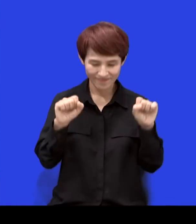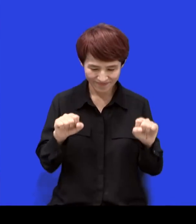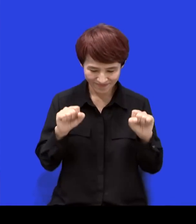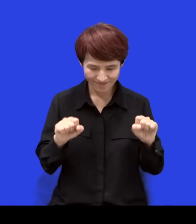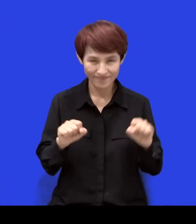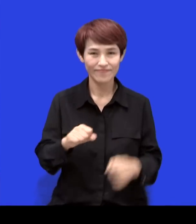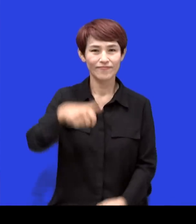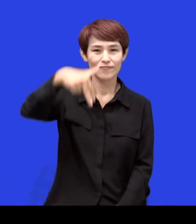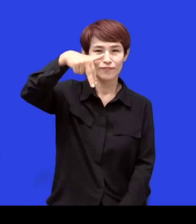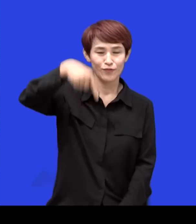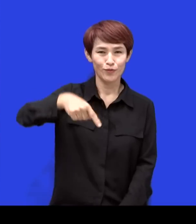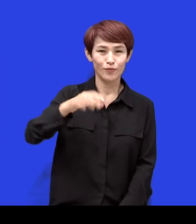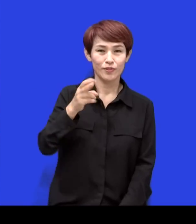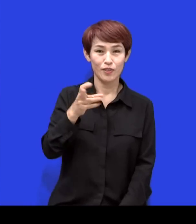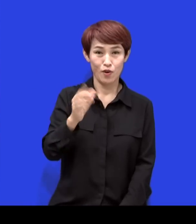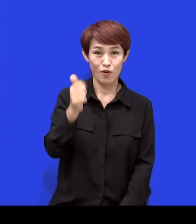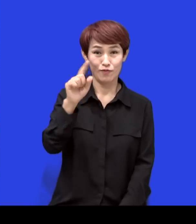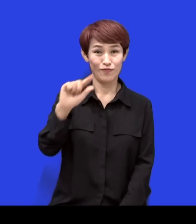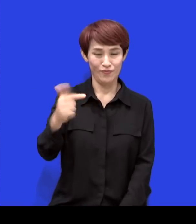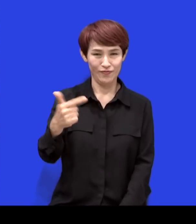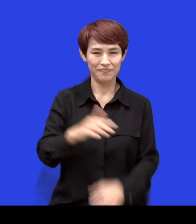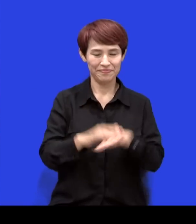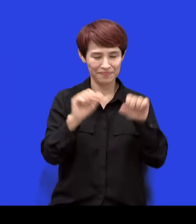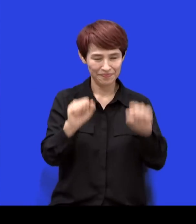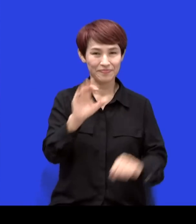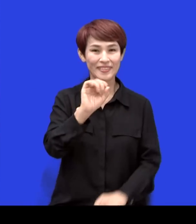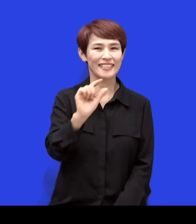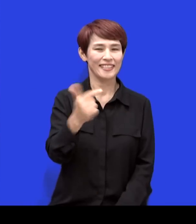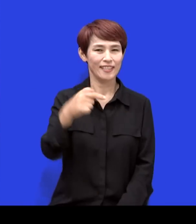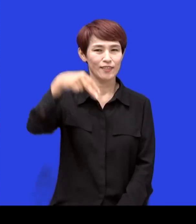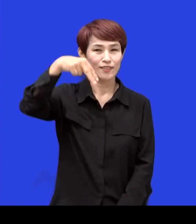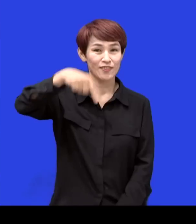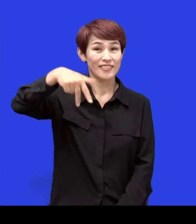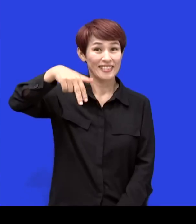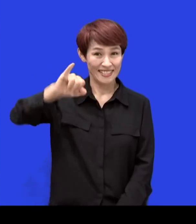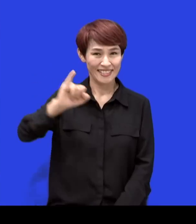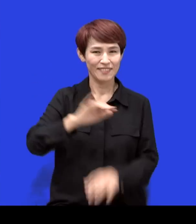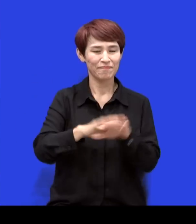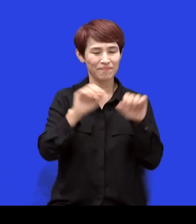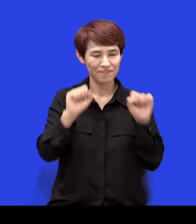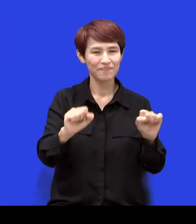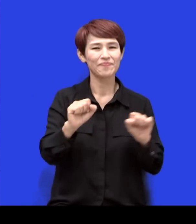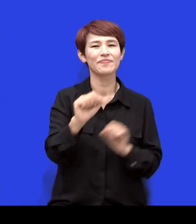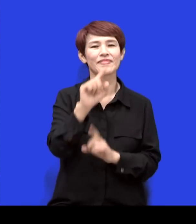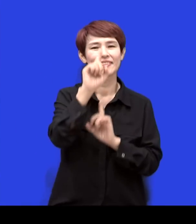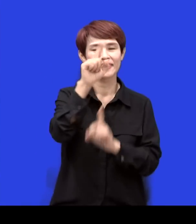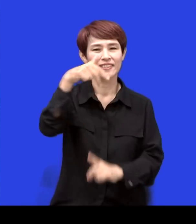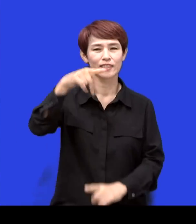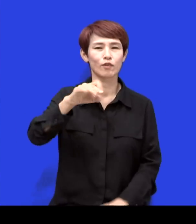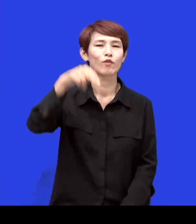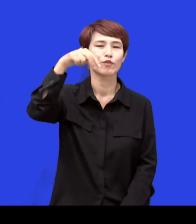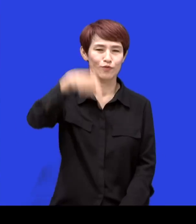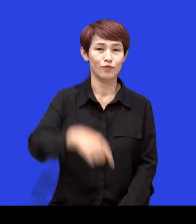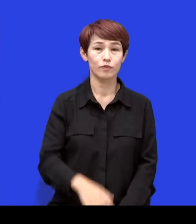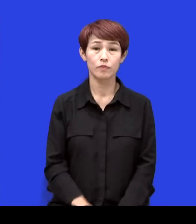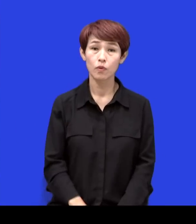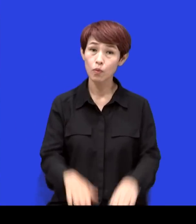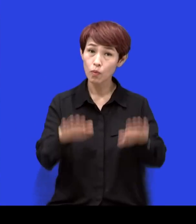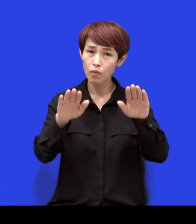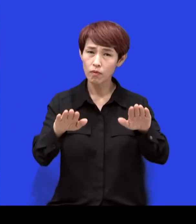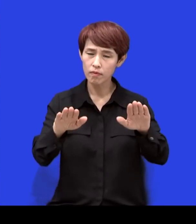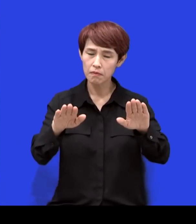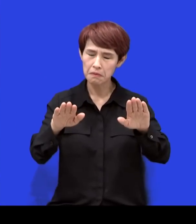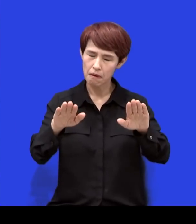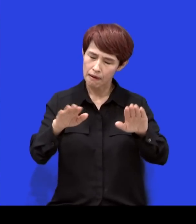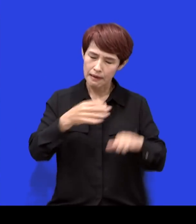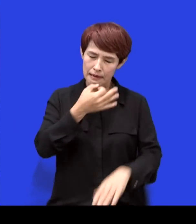안녕하세요. 새롭게 어서서 주영훈입니다. 안녕하세요. 안수지입니다. 안녕하세요. 이정수입니다. 오늘 내가 지금 힘들다라고 느끼는 분들은